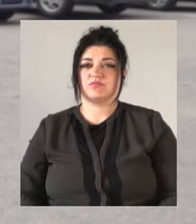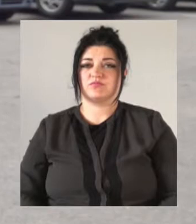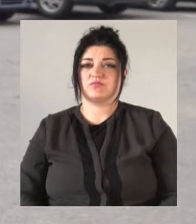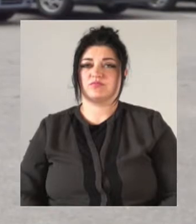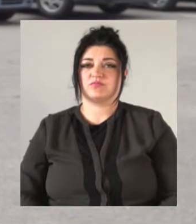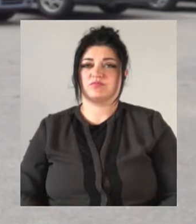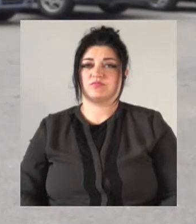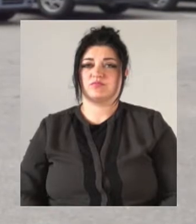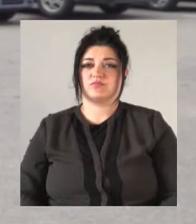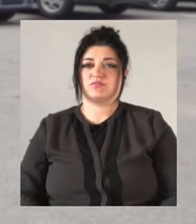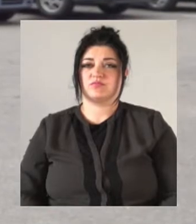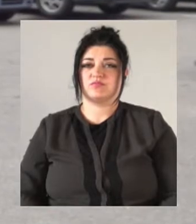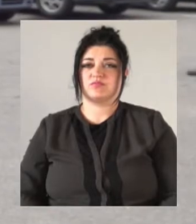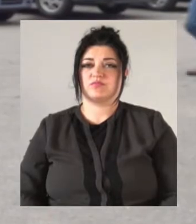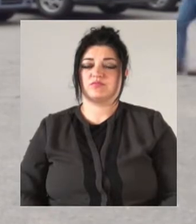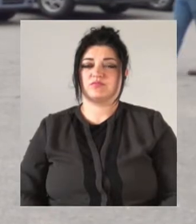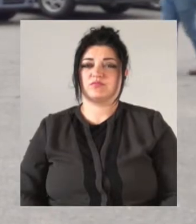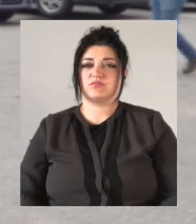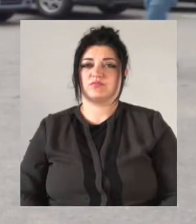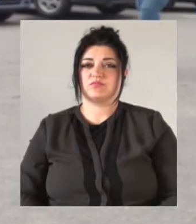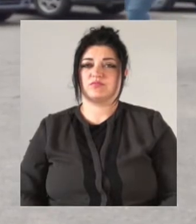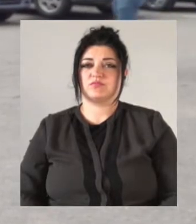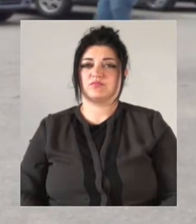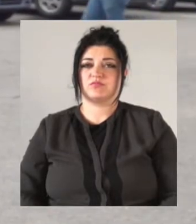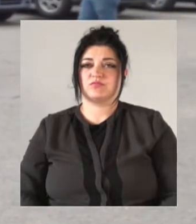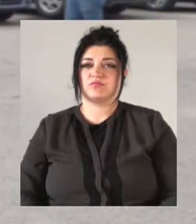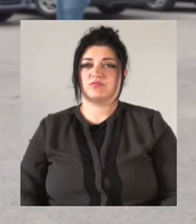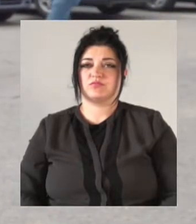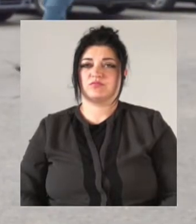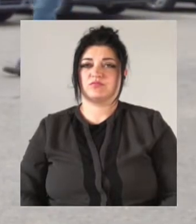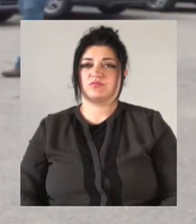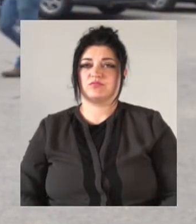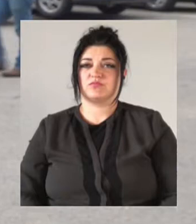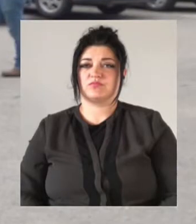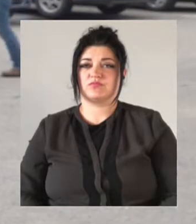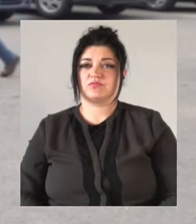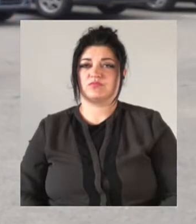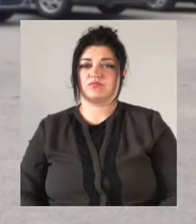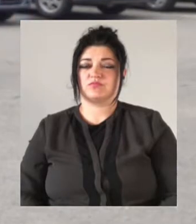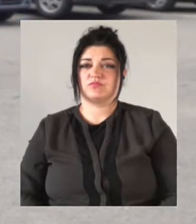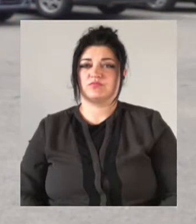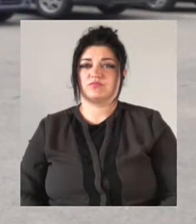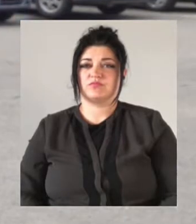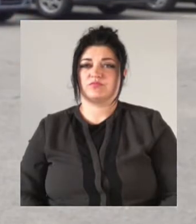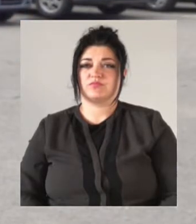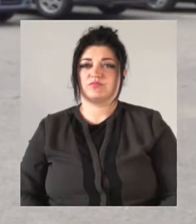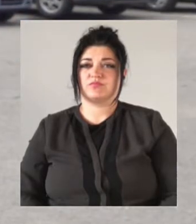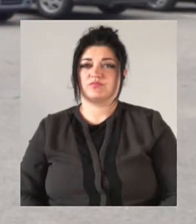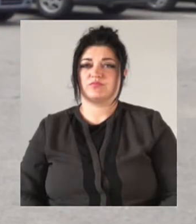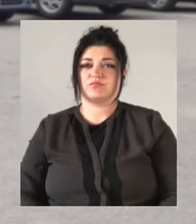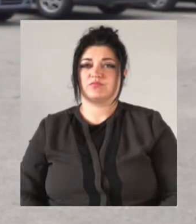нема, буде, не буде цих перспектив